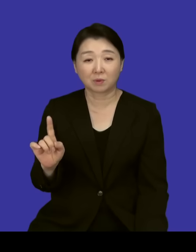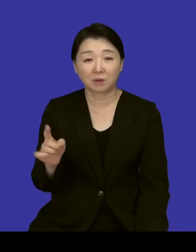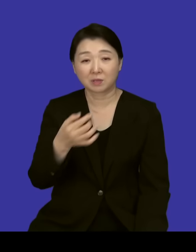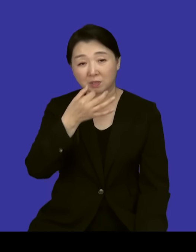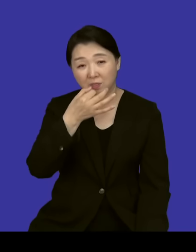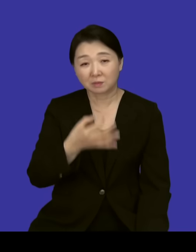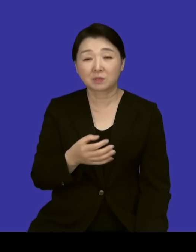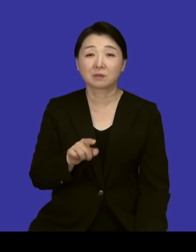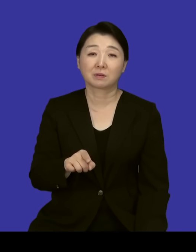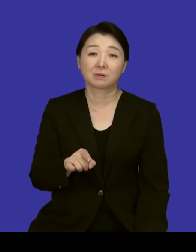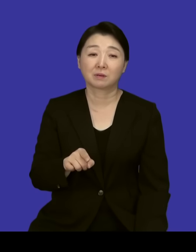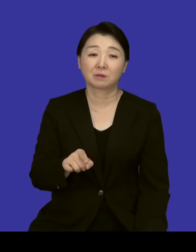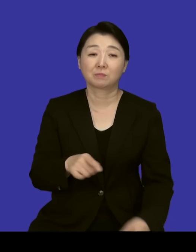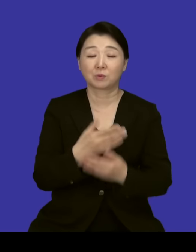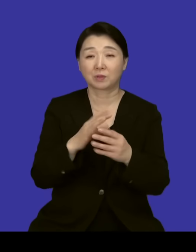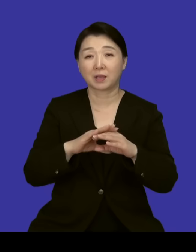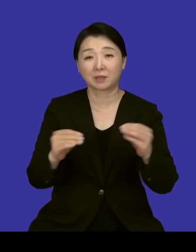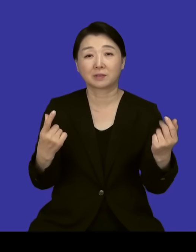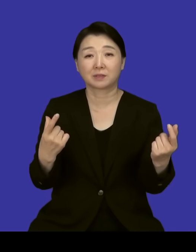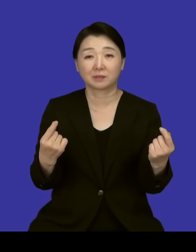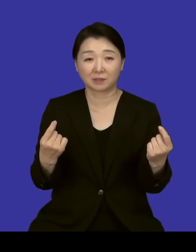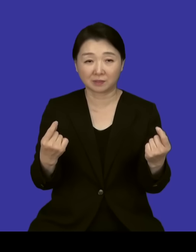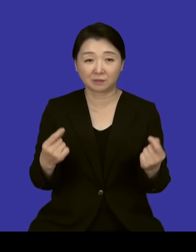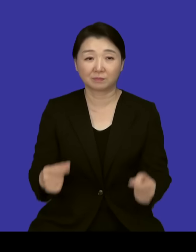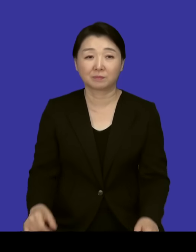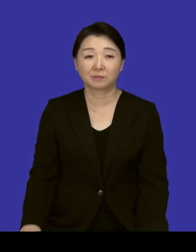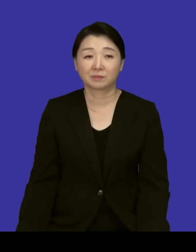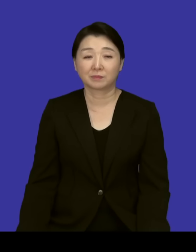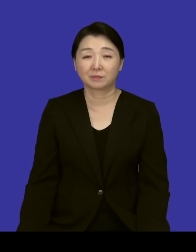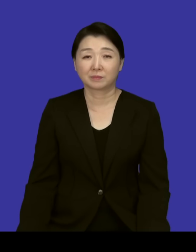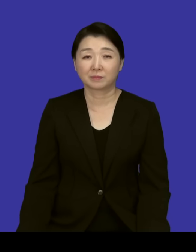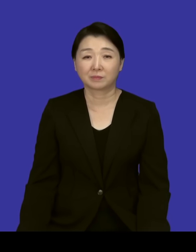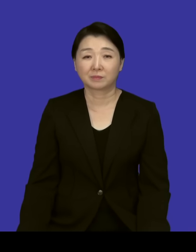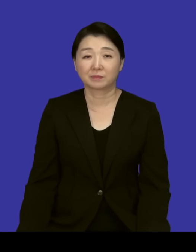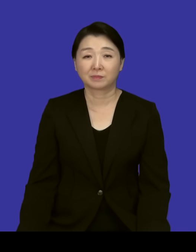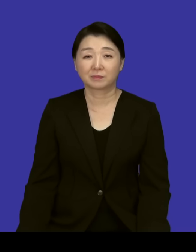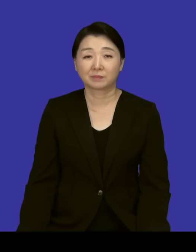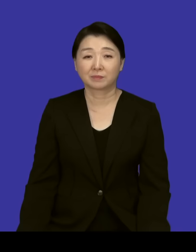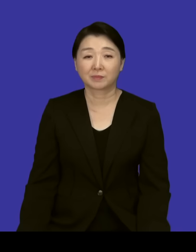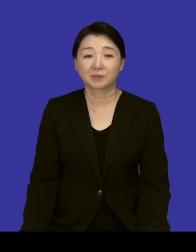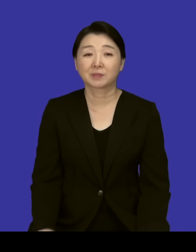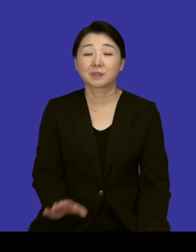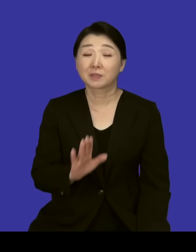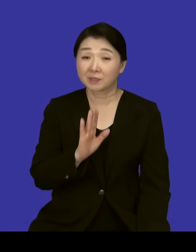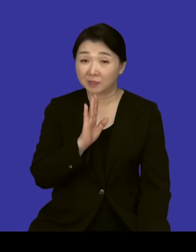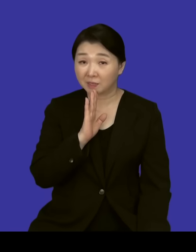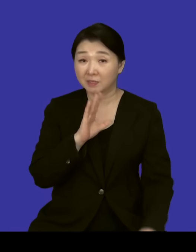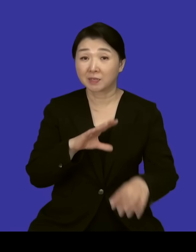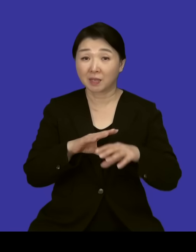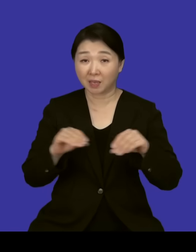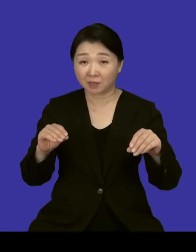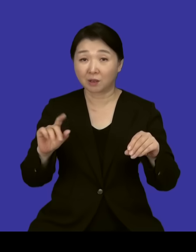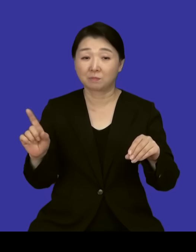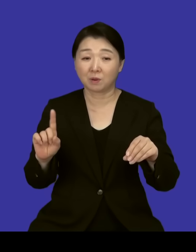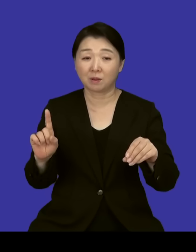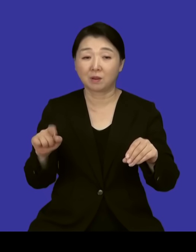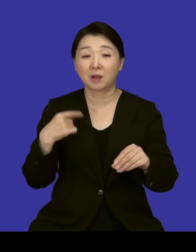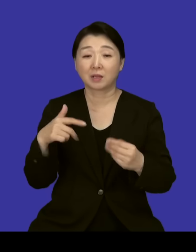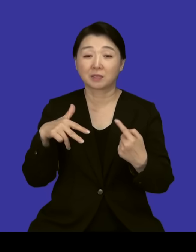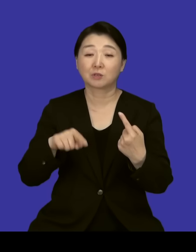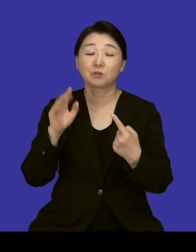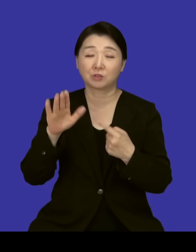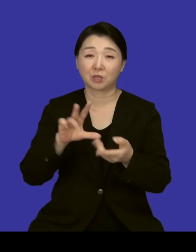힘든 부분이 아마 해결되는 것 같다. 예, 해결되는 것 같다 했고 실제로 그 해결이 그러고 나서 한